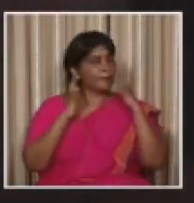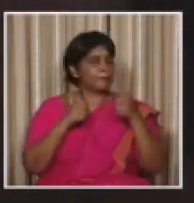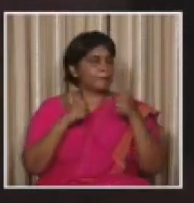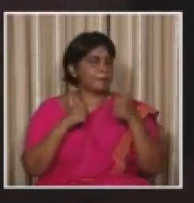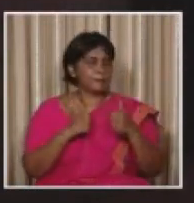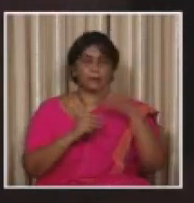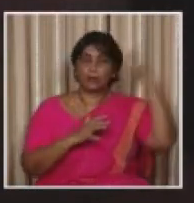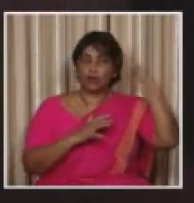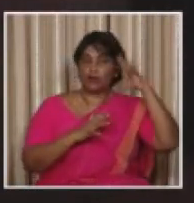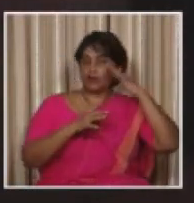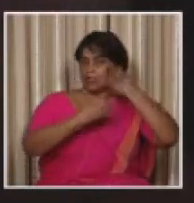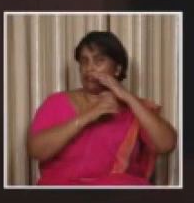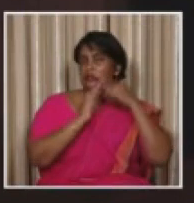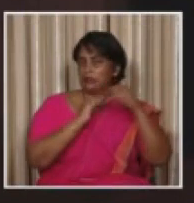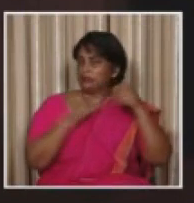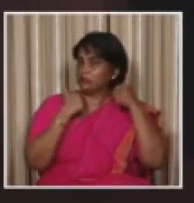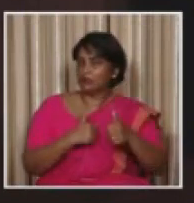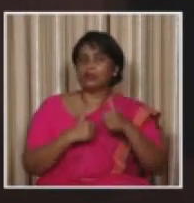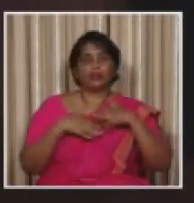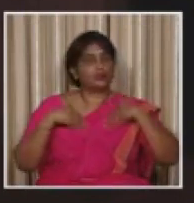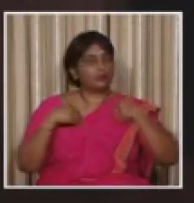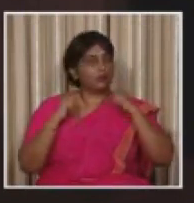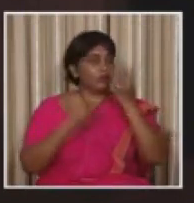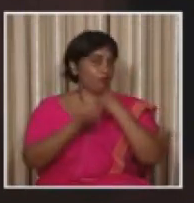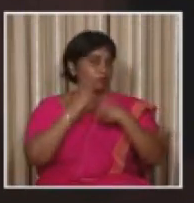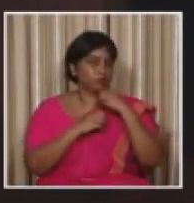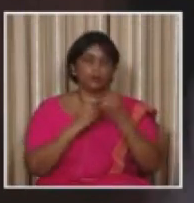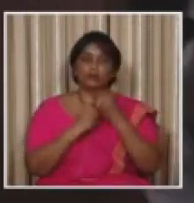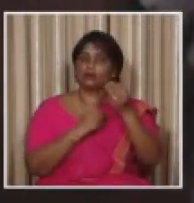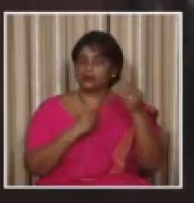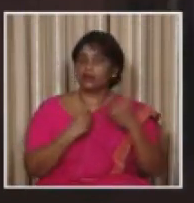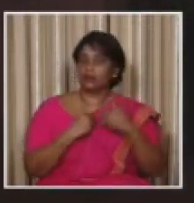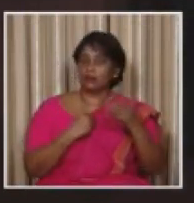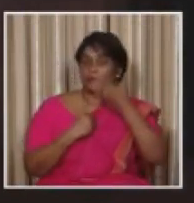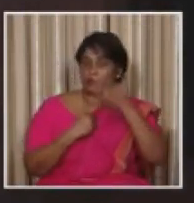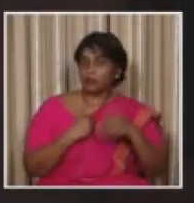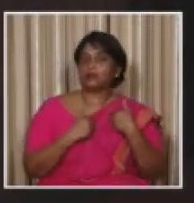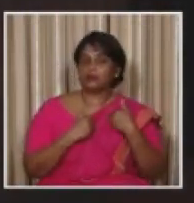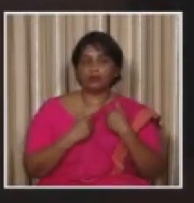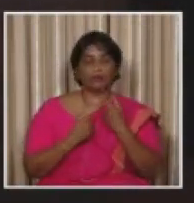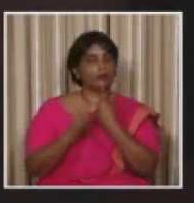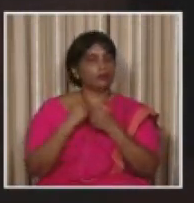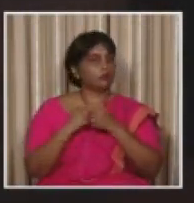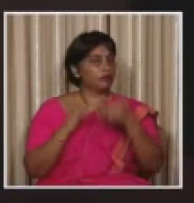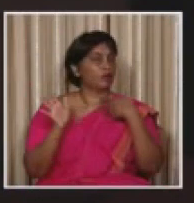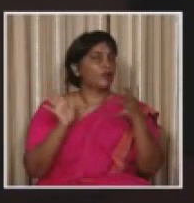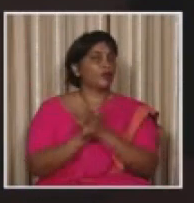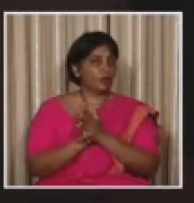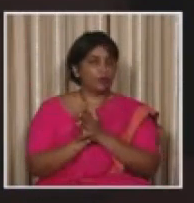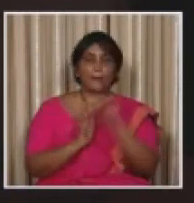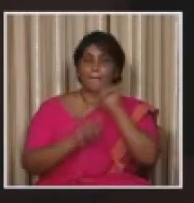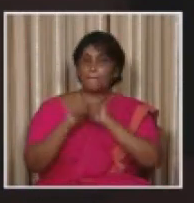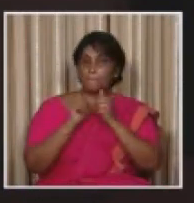වූ දේශගුණයේ වගේම ඉතා සෞඛ්‍ය සම්පන්න ආහාර ක්‍රමවේද ලබා දෙන්නට අපිට තියෙන හැකියාව, මේ නියාමනයත් එක්කම අපේ